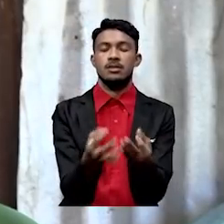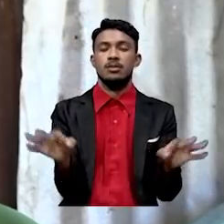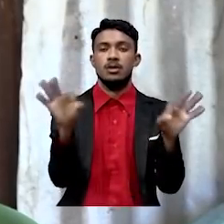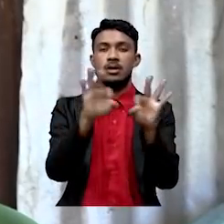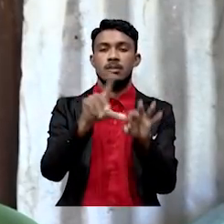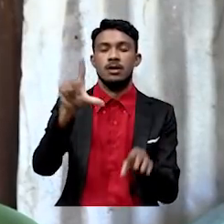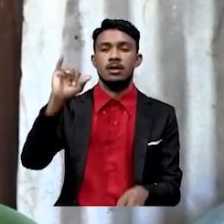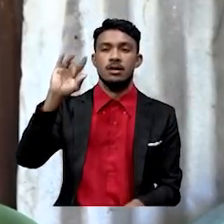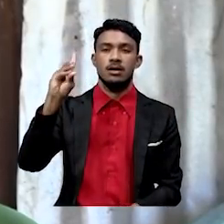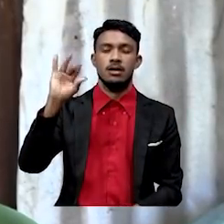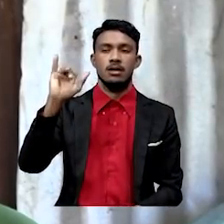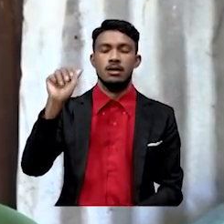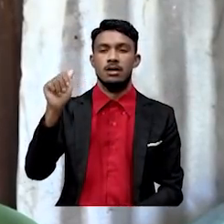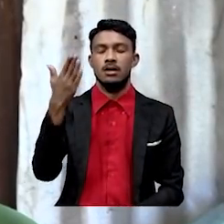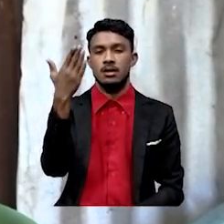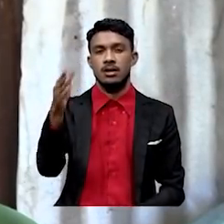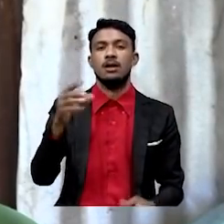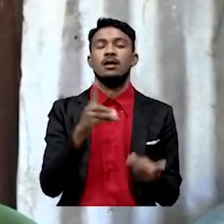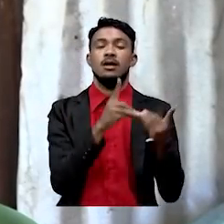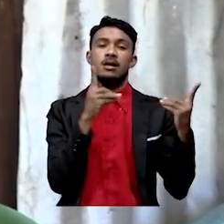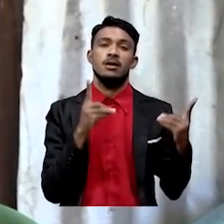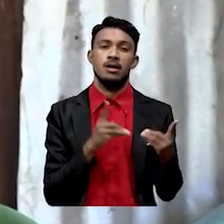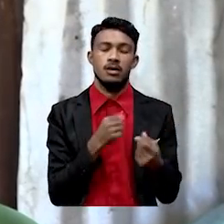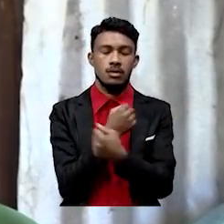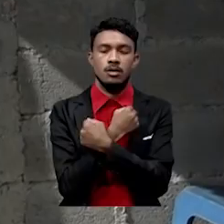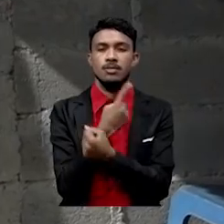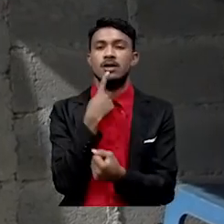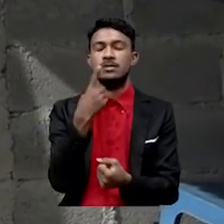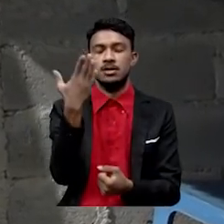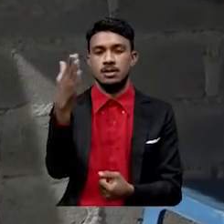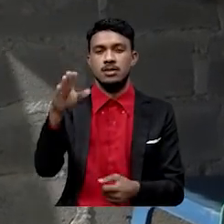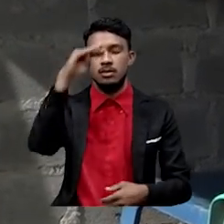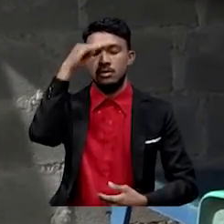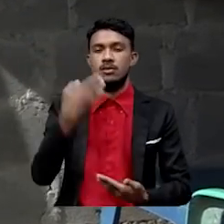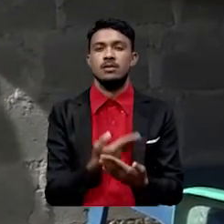mak. Nya hadomi tebes nya wan sira.